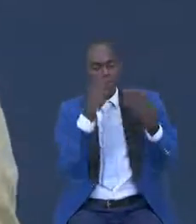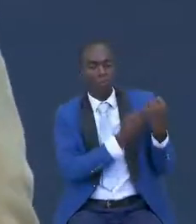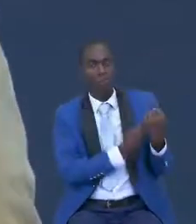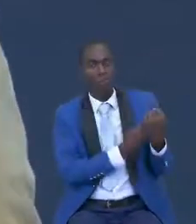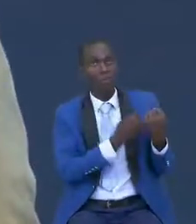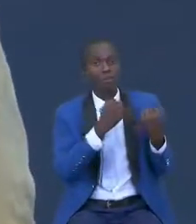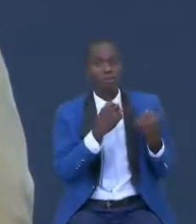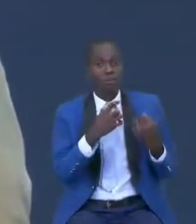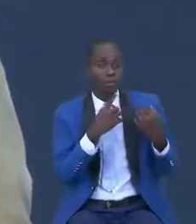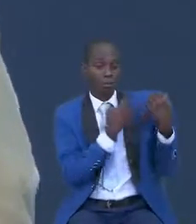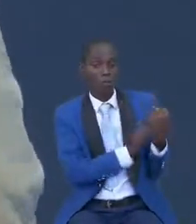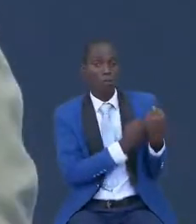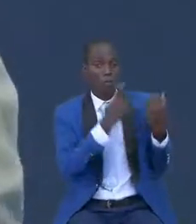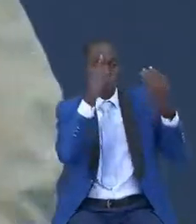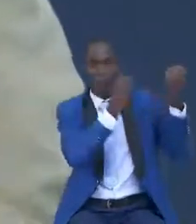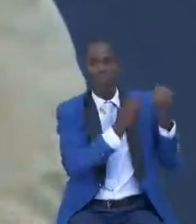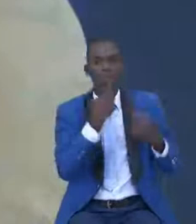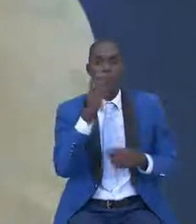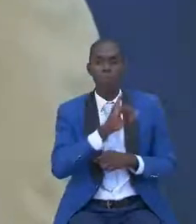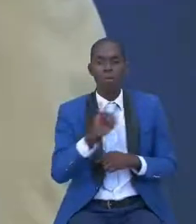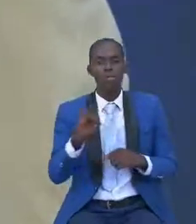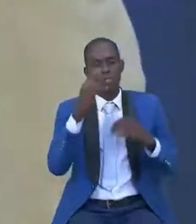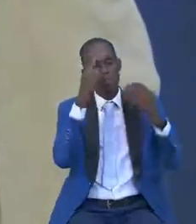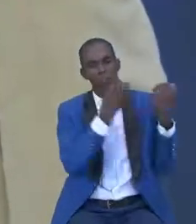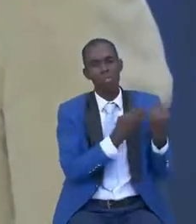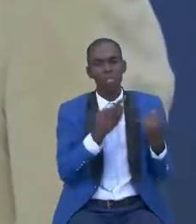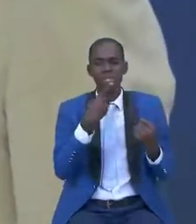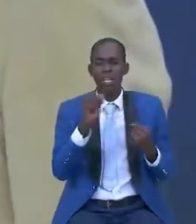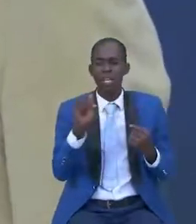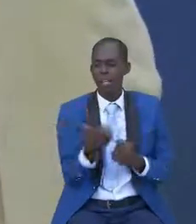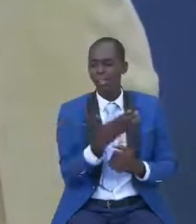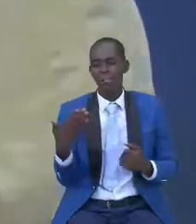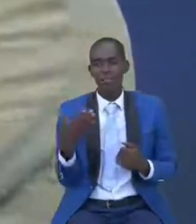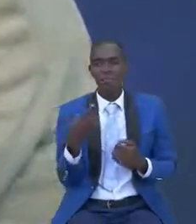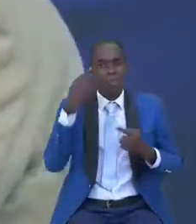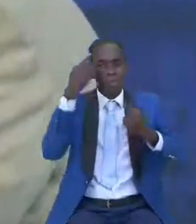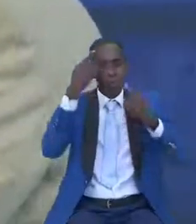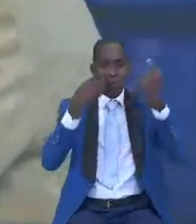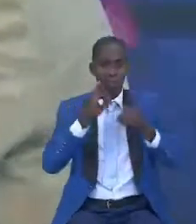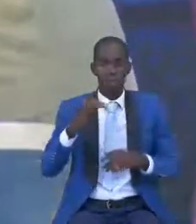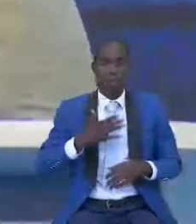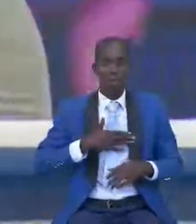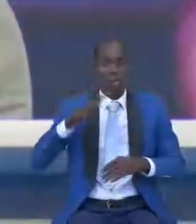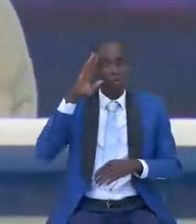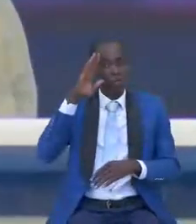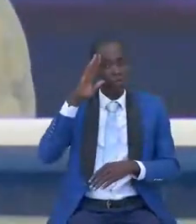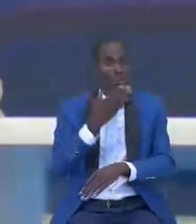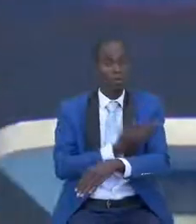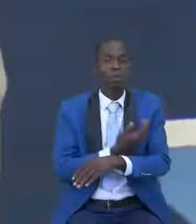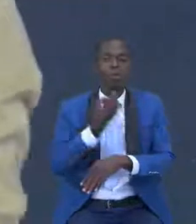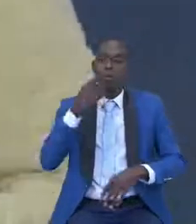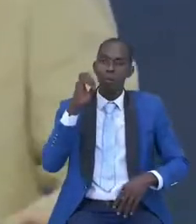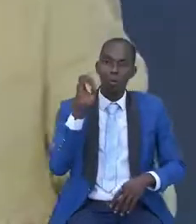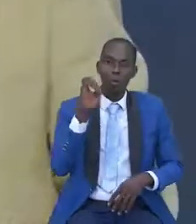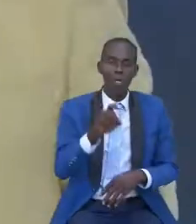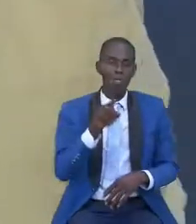auras. Et tu as ce type de confiance, cette foi confiante, la foi qui commande. Il dit tout. Ce